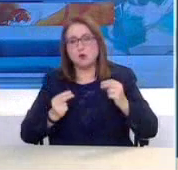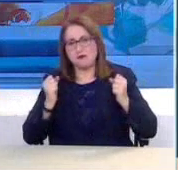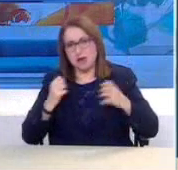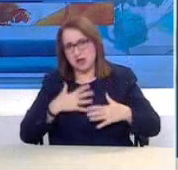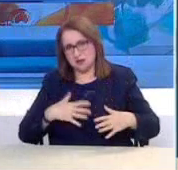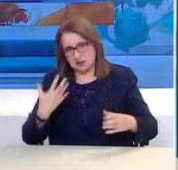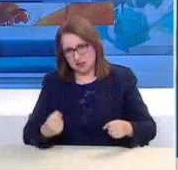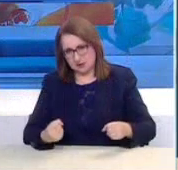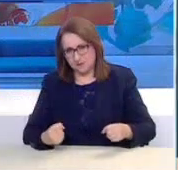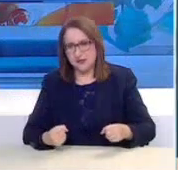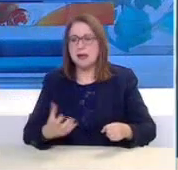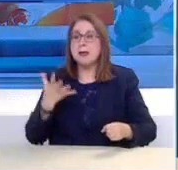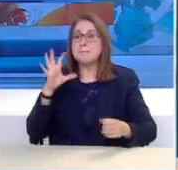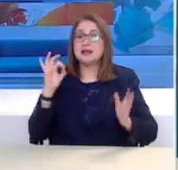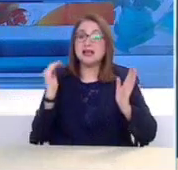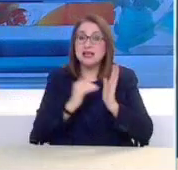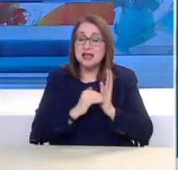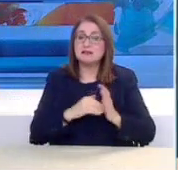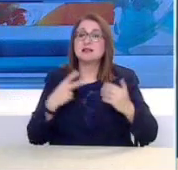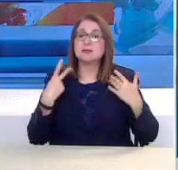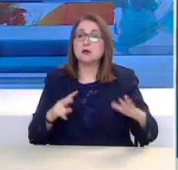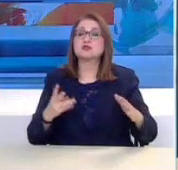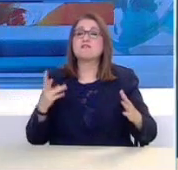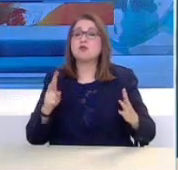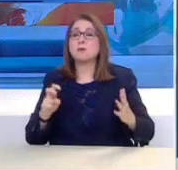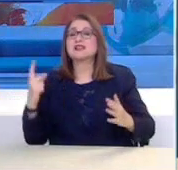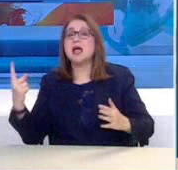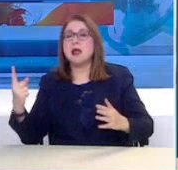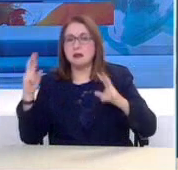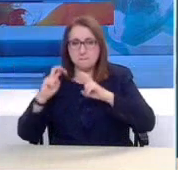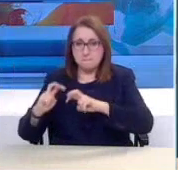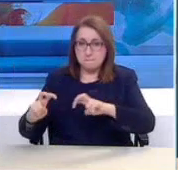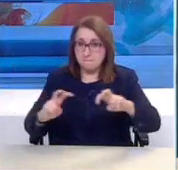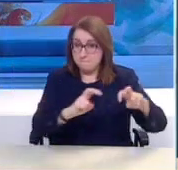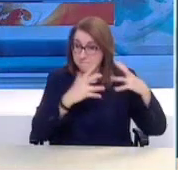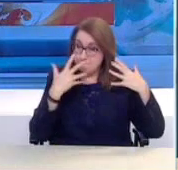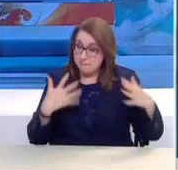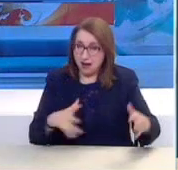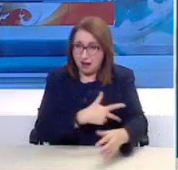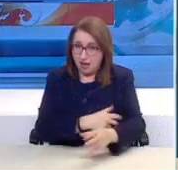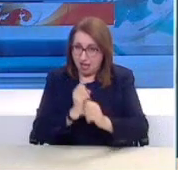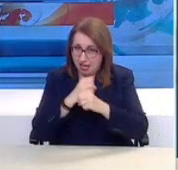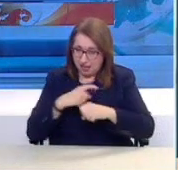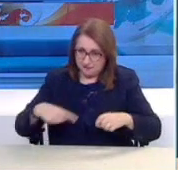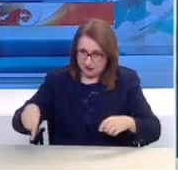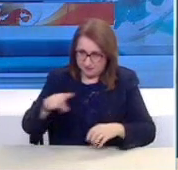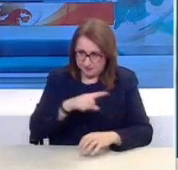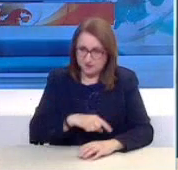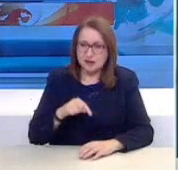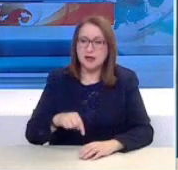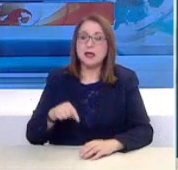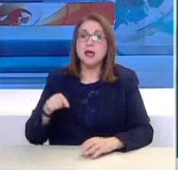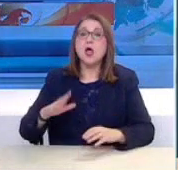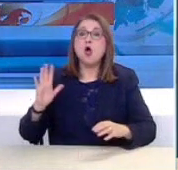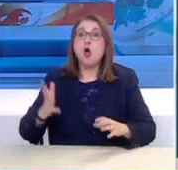ελεγχθεί 50.771 κλινικά δείγματα. Σε πρόσφατη προβολή των εκτιμήσεων μετάδοσης του ιού την περίοδο μετά